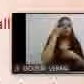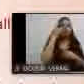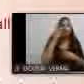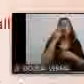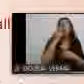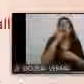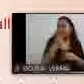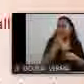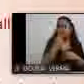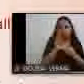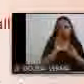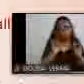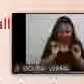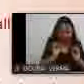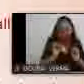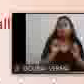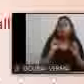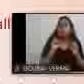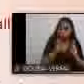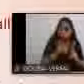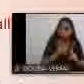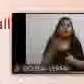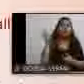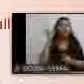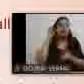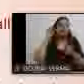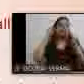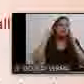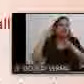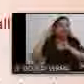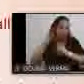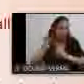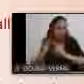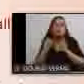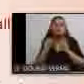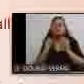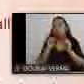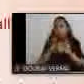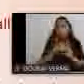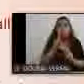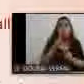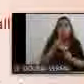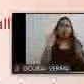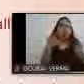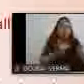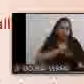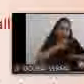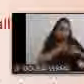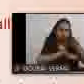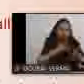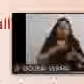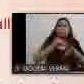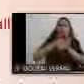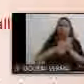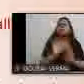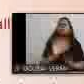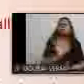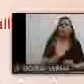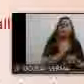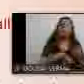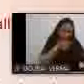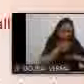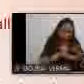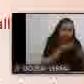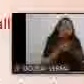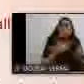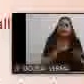भी कम देता है पर कुछ समझती तो है, कुछ कॉपी तो कर सकती है, कुछ सीख तो सकती है. एंड ही स्टार्टेड क्राइंग एंड